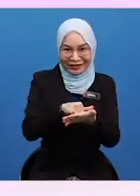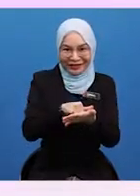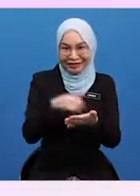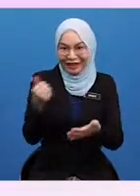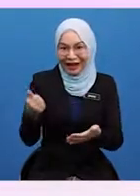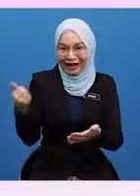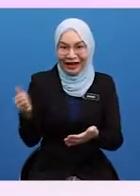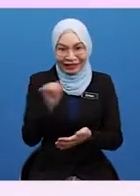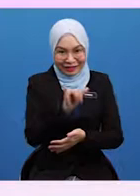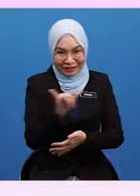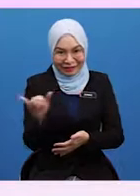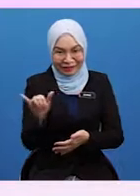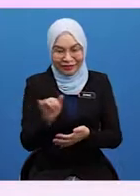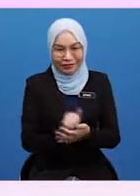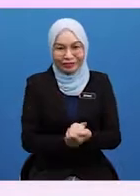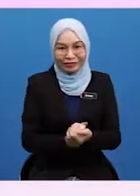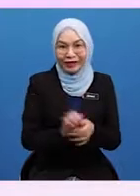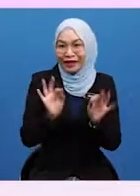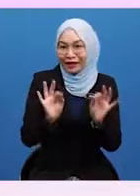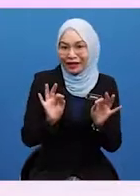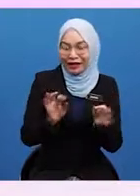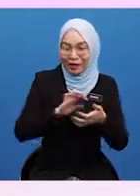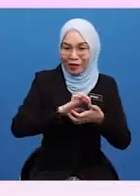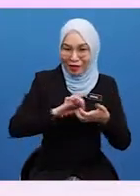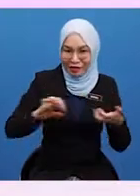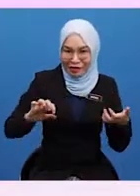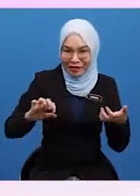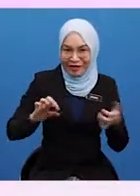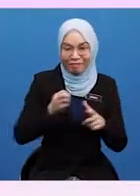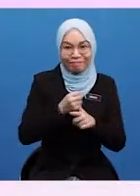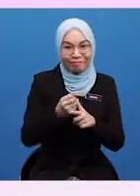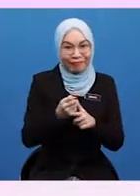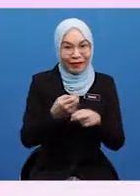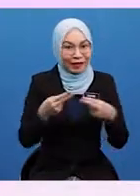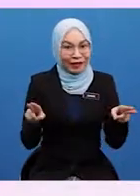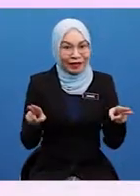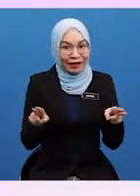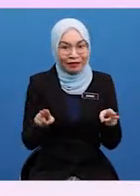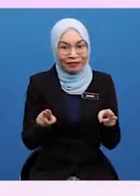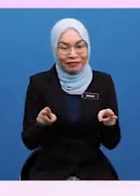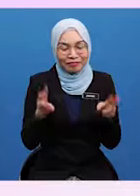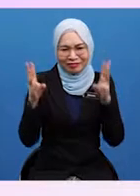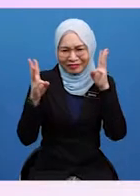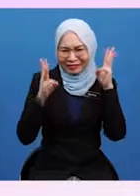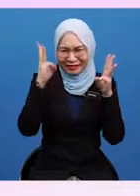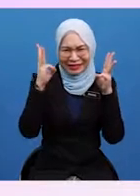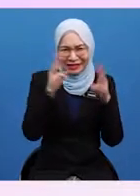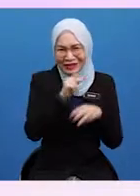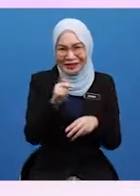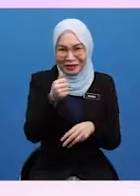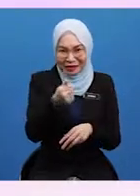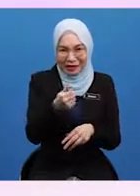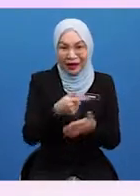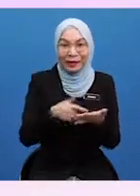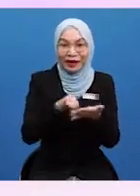makan tidak kenyang jikalau ianya Rossa atau hilang Hai sms-ku